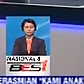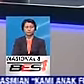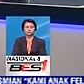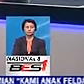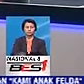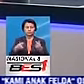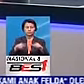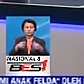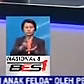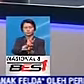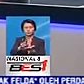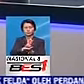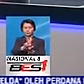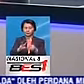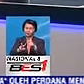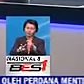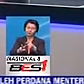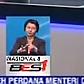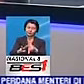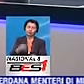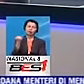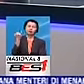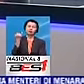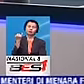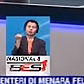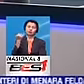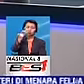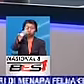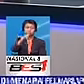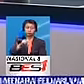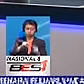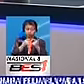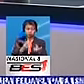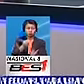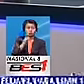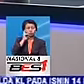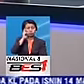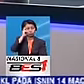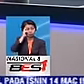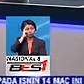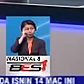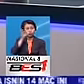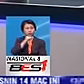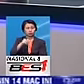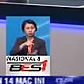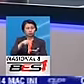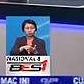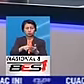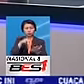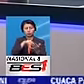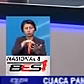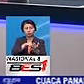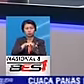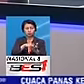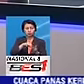permainan video seringkiali dikatakan membawa keburukan terutamanya kepada Golongan remaja namun hasil inisiatif pelajar Akademi